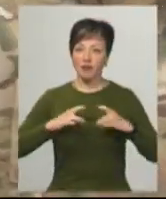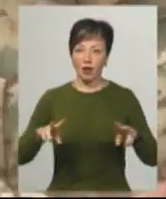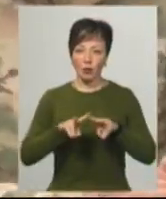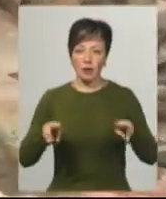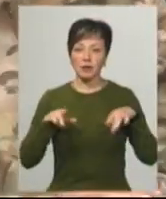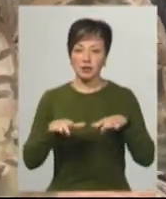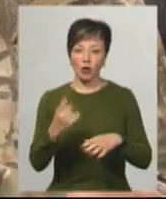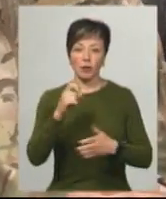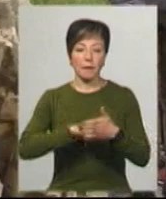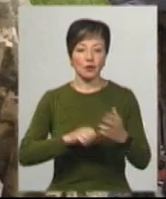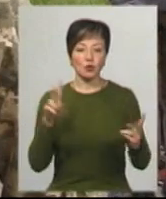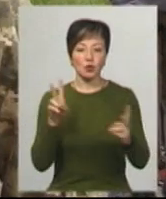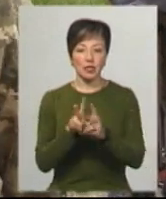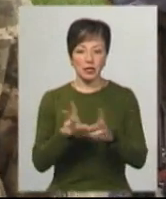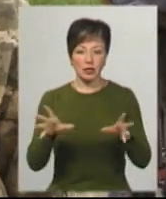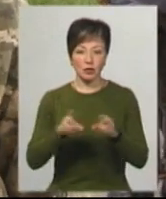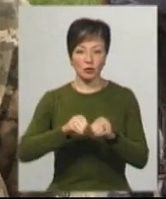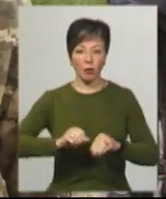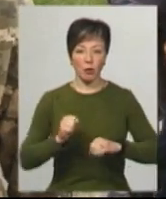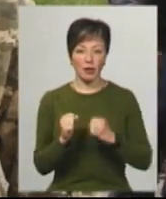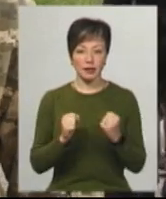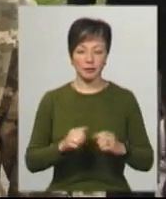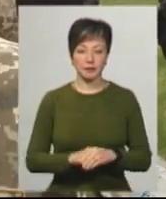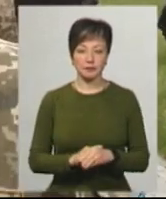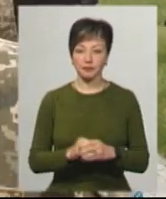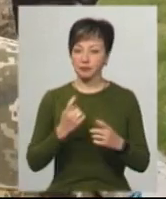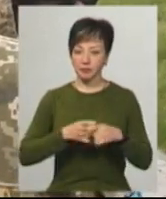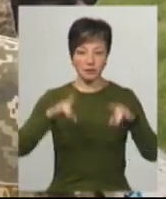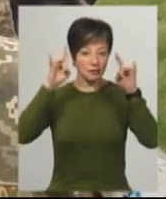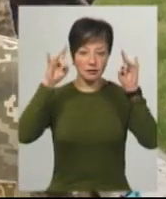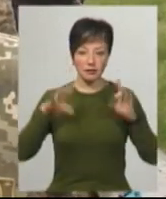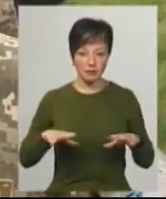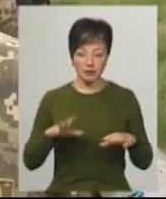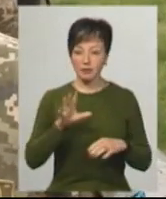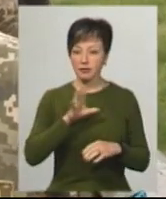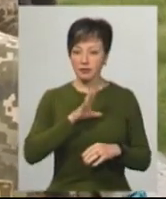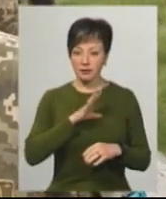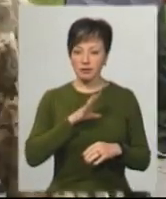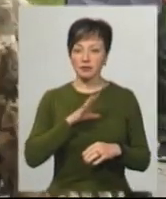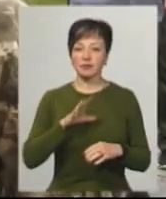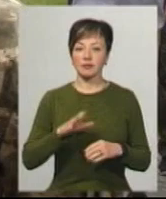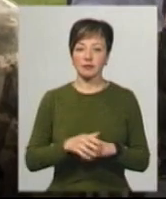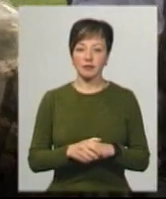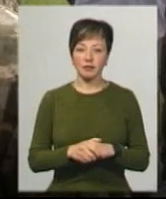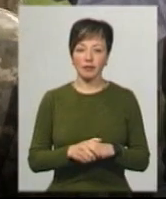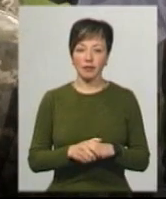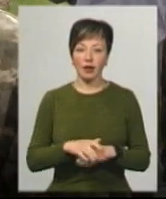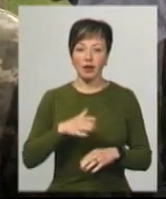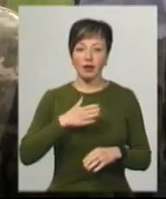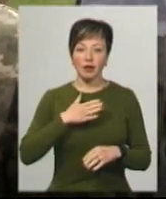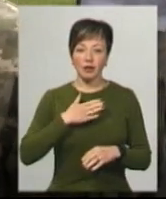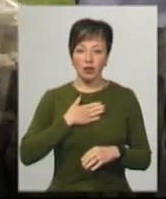каже, ще один привід зустрітися із побратимами. Це неважливо, навіть отримав фінансування на житло. Наші хлопці